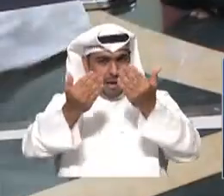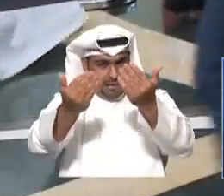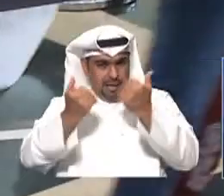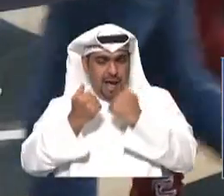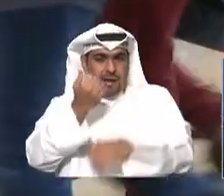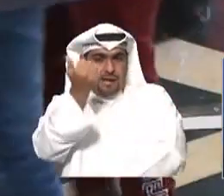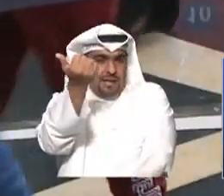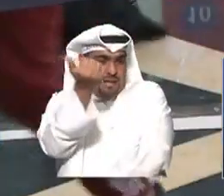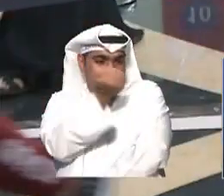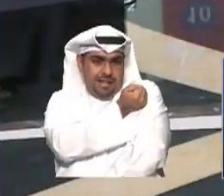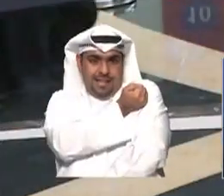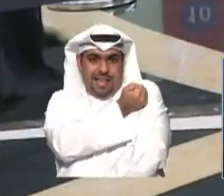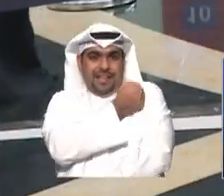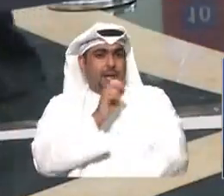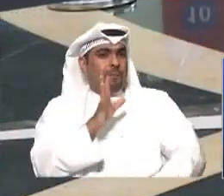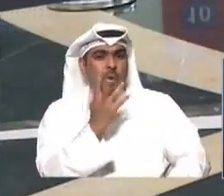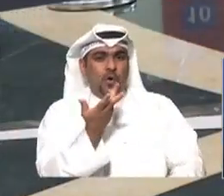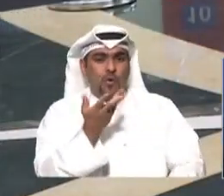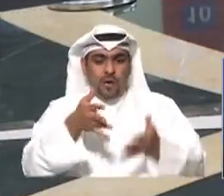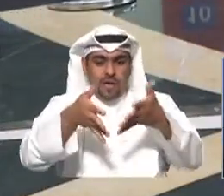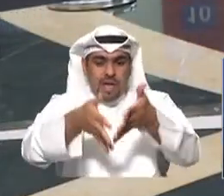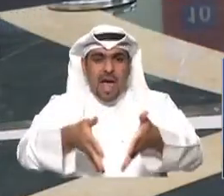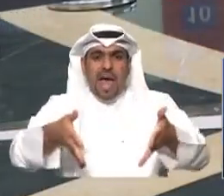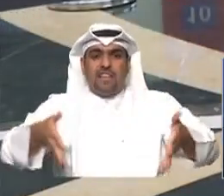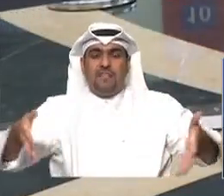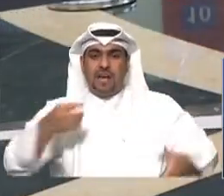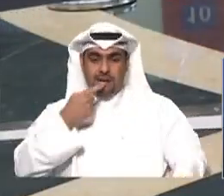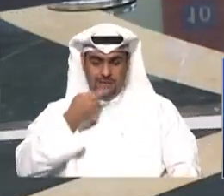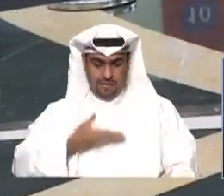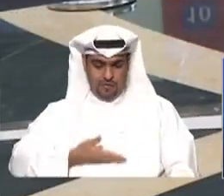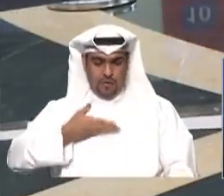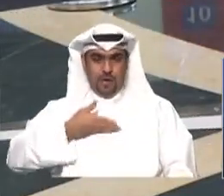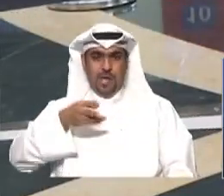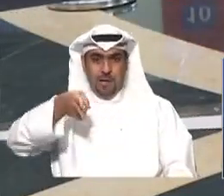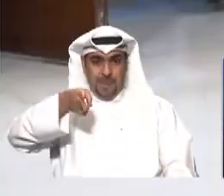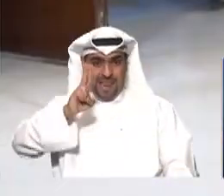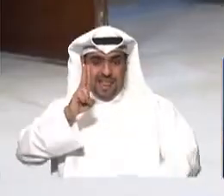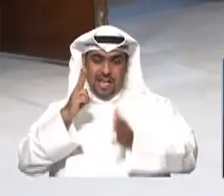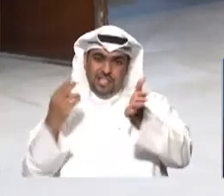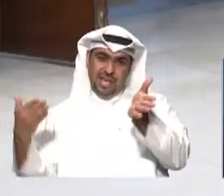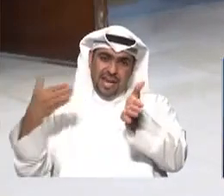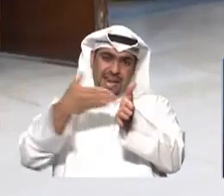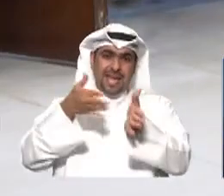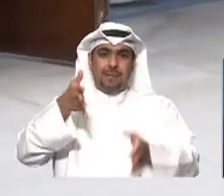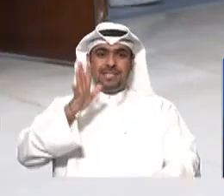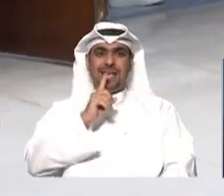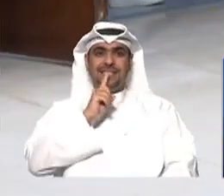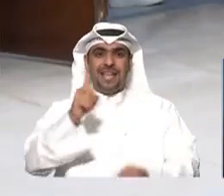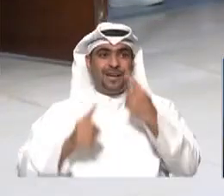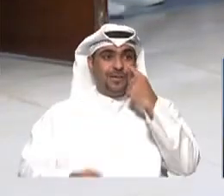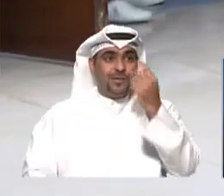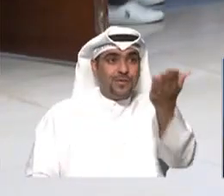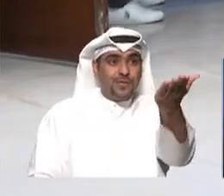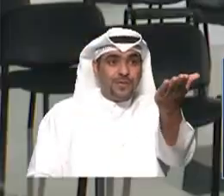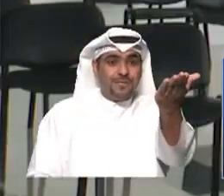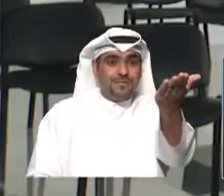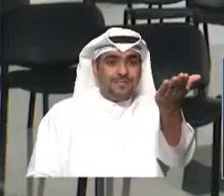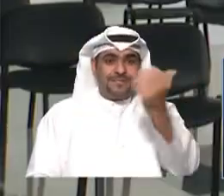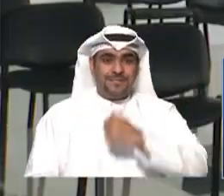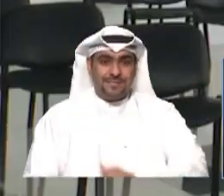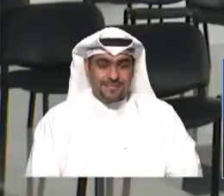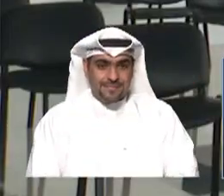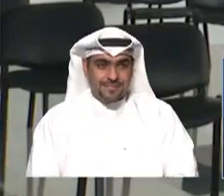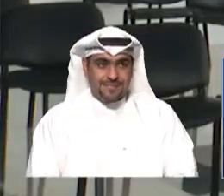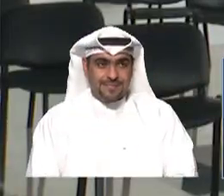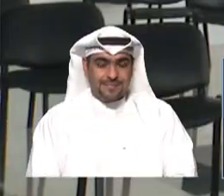إلى مستويات قياسية. نسبة التطعيم عند هذه الفئة تجاوزت 80%. هذا